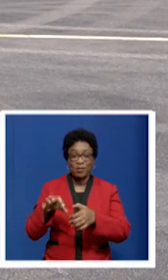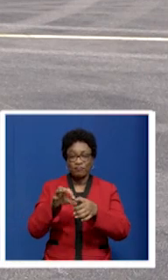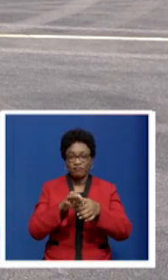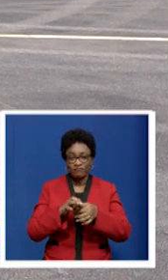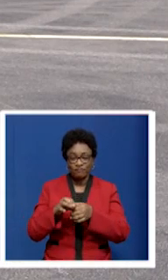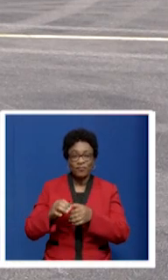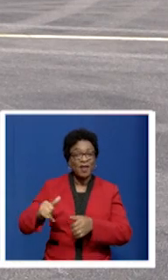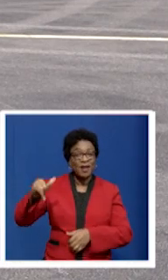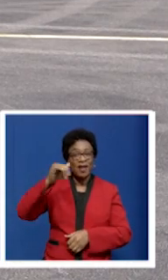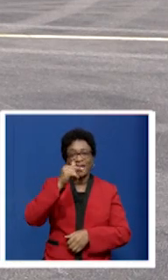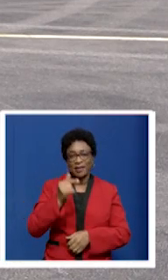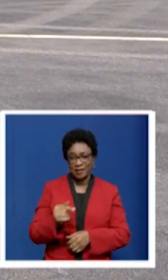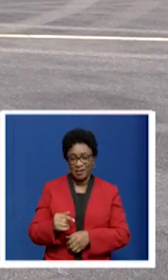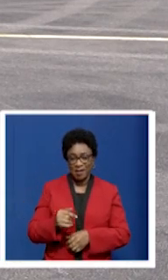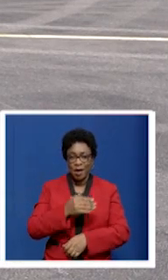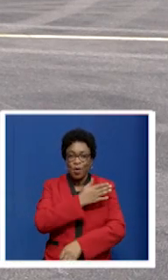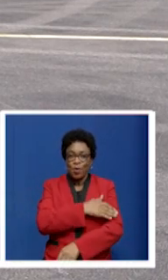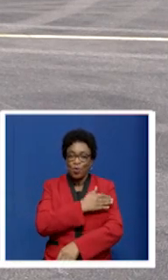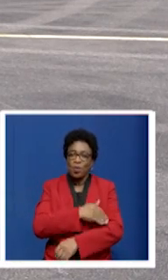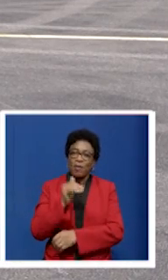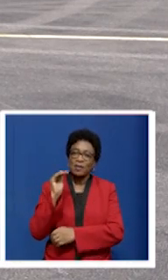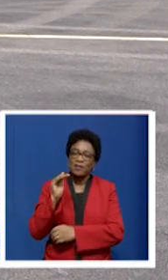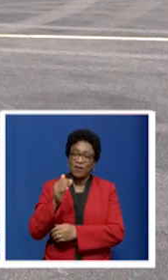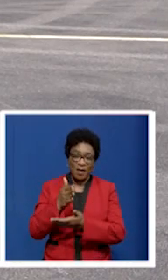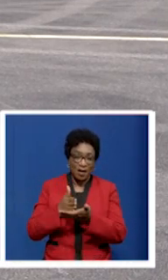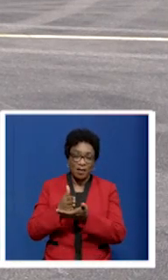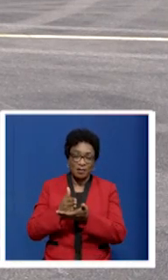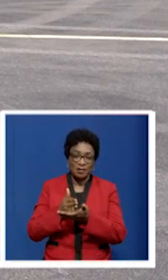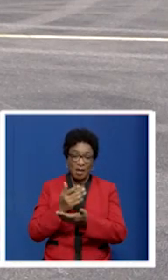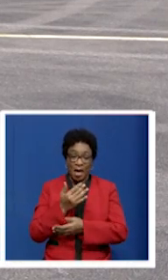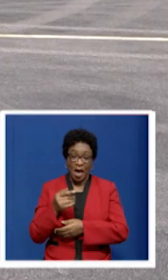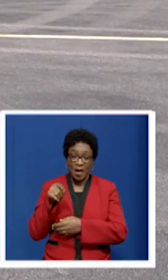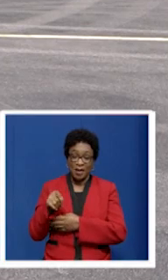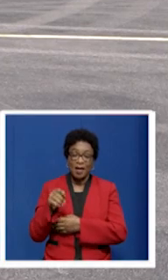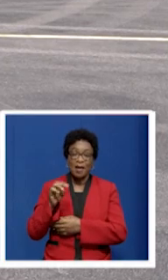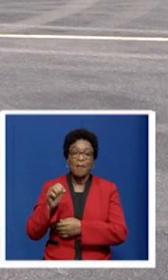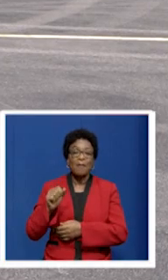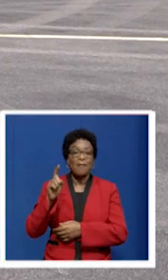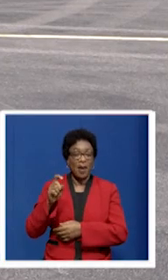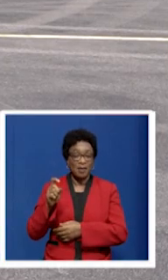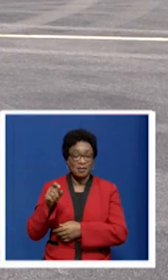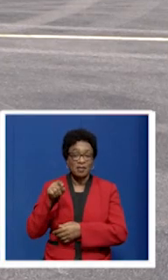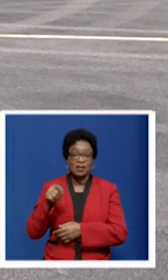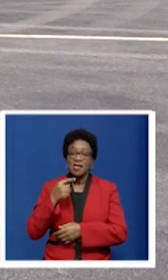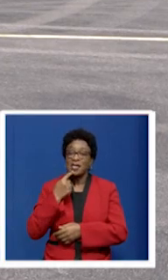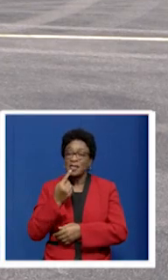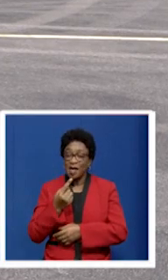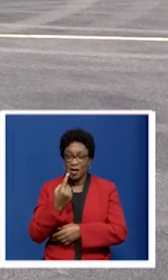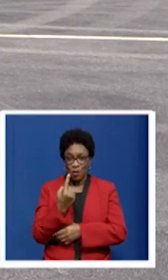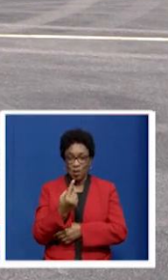la Tanzania ikiwa tu inatoa huduma Za masafa ya Kati lakini Aina ya ndege hii ya Max inatajwa kuwa ndio ndege ya